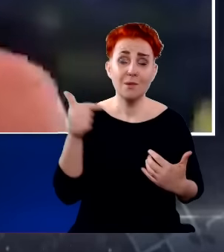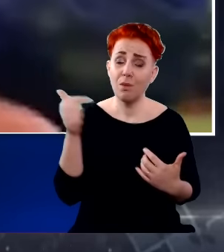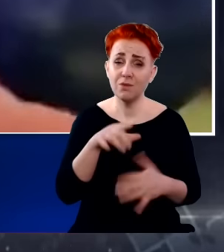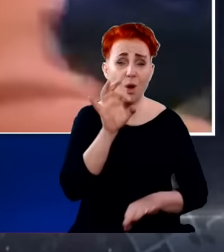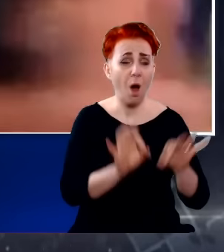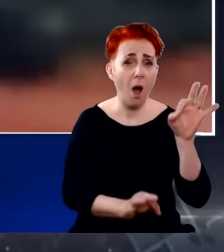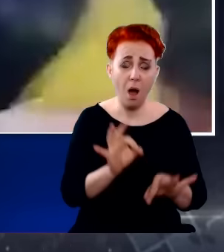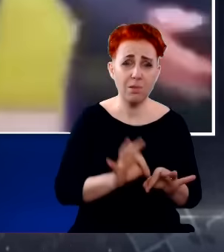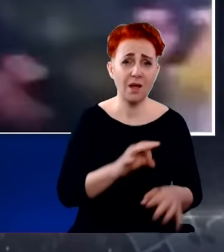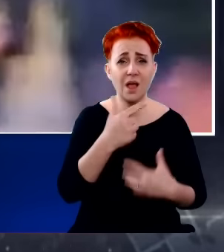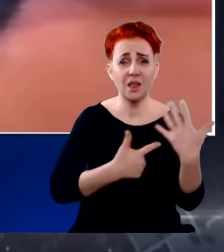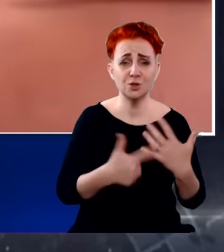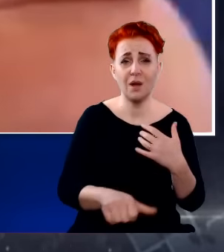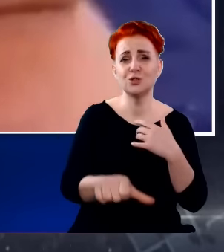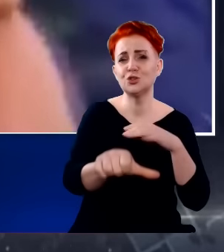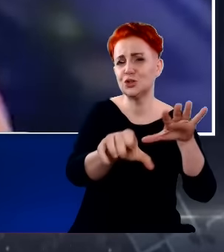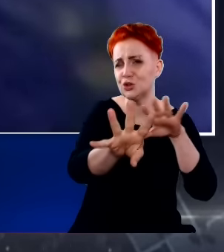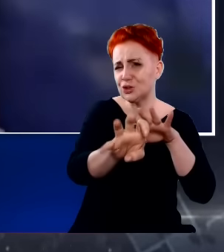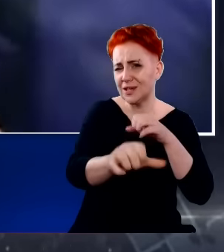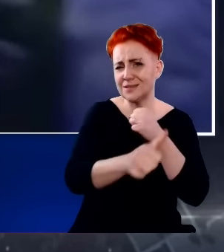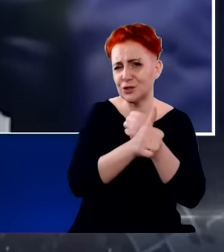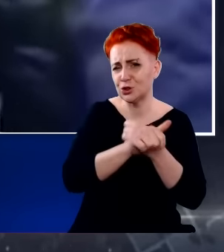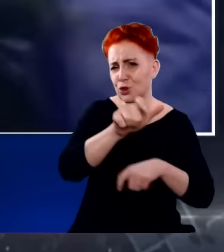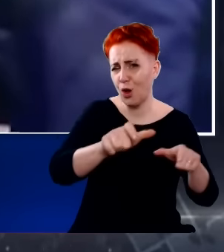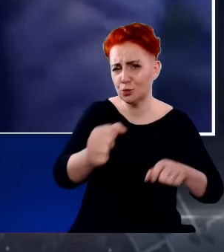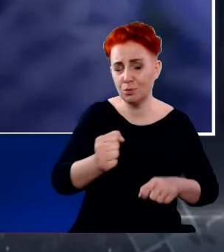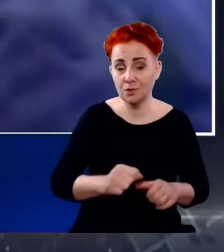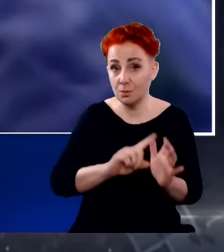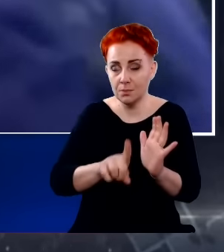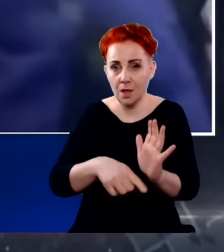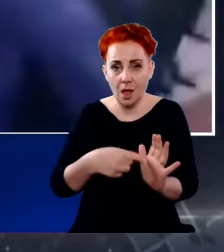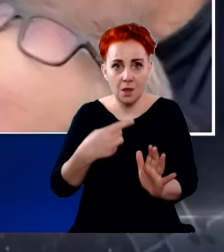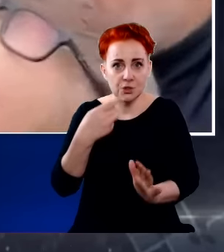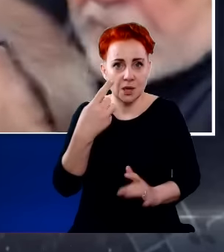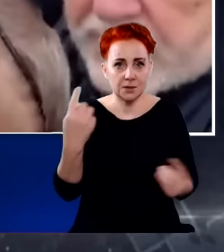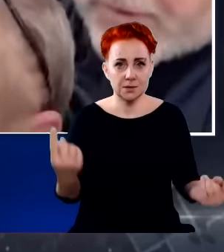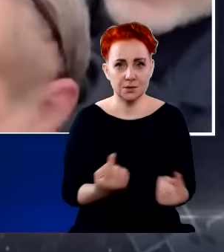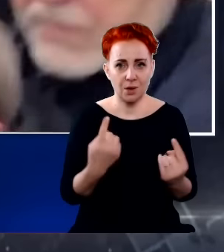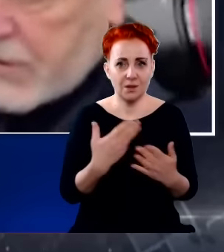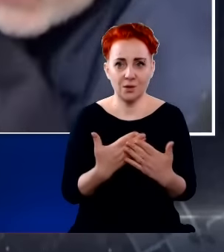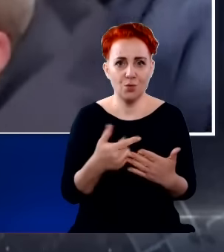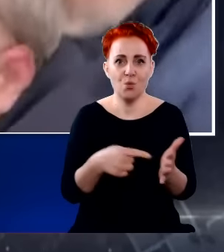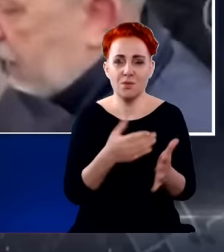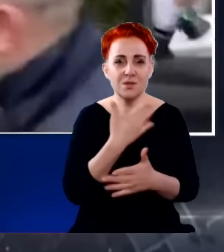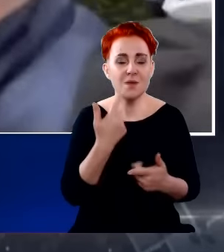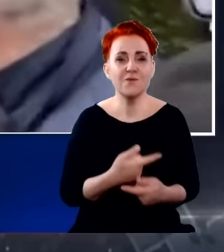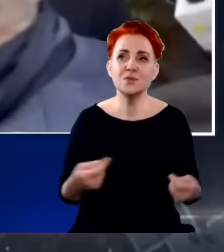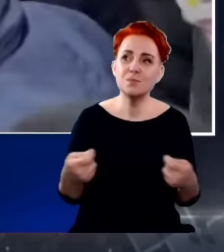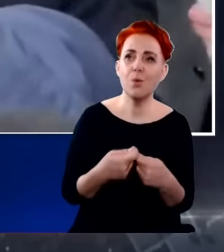liczbie 460 posłów. To jest naprawdę po raz pierwszy się to zdarza i to naprawdę nie ma nic wspólnego z takimi